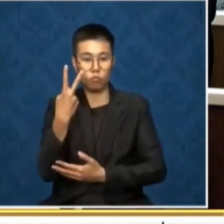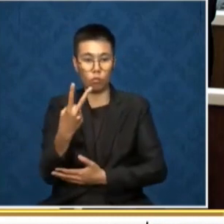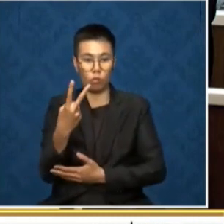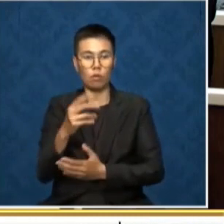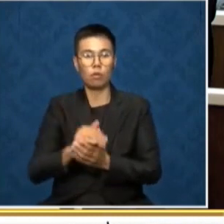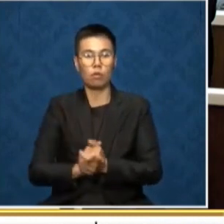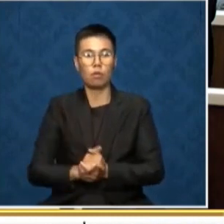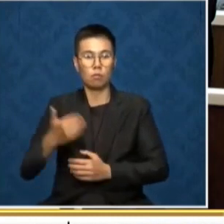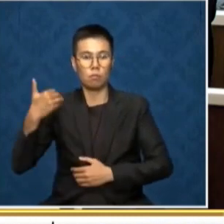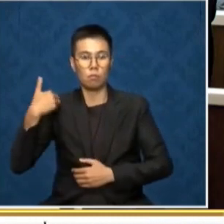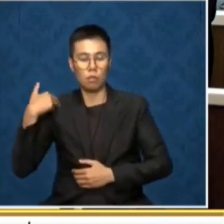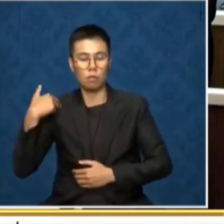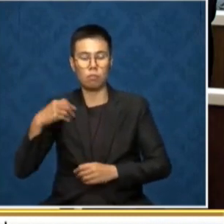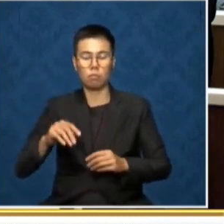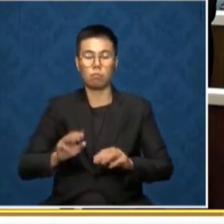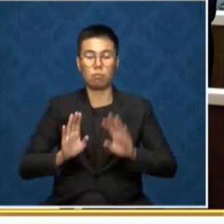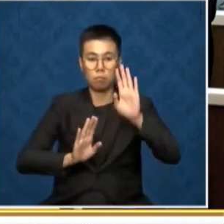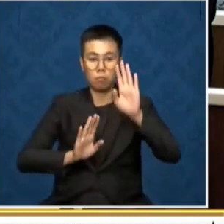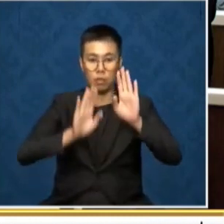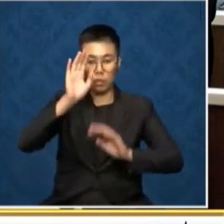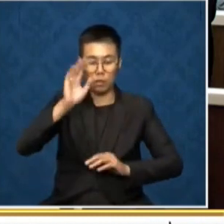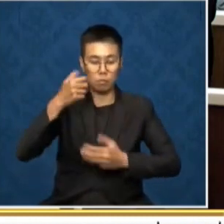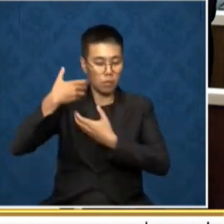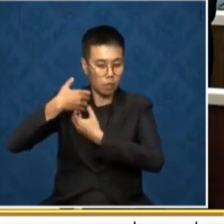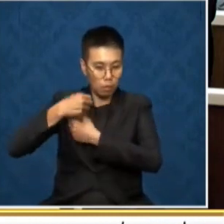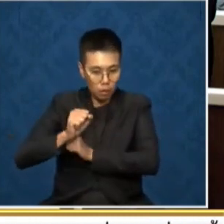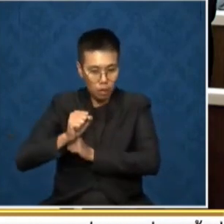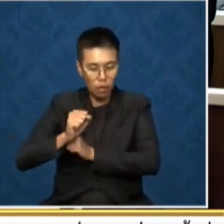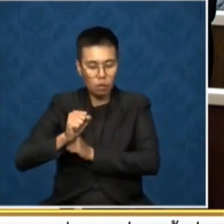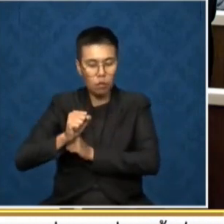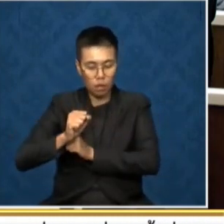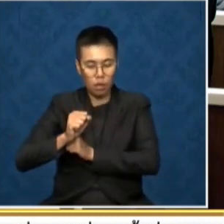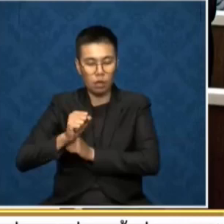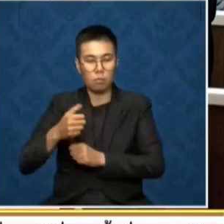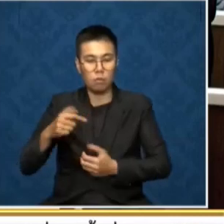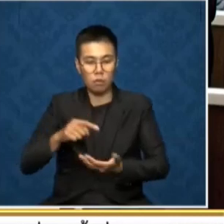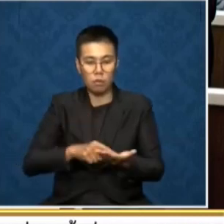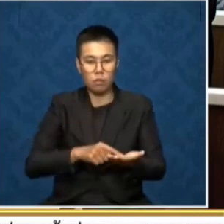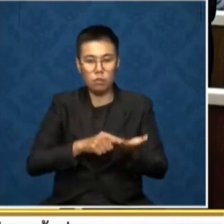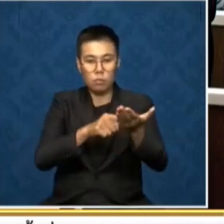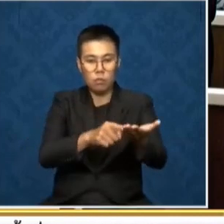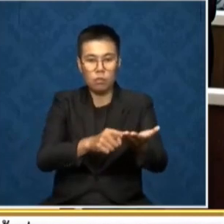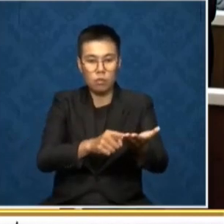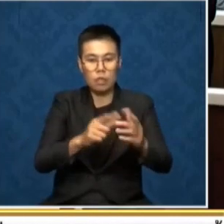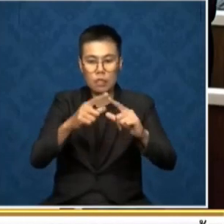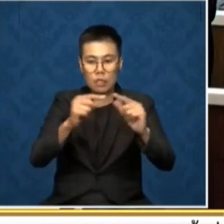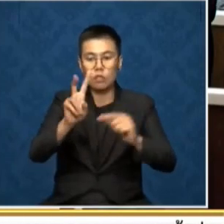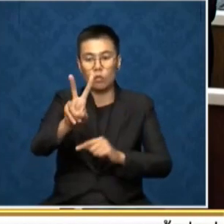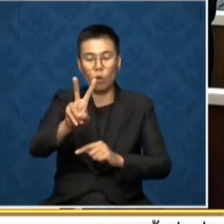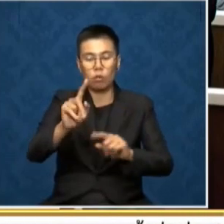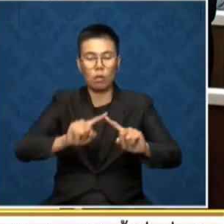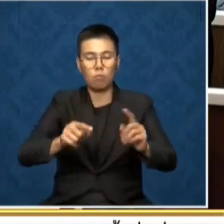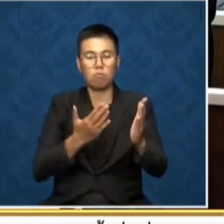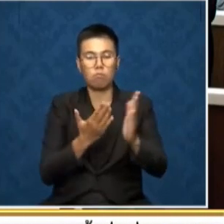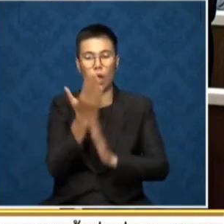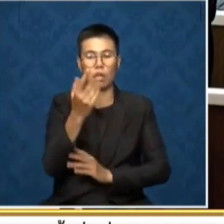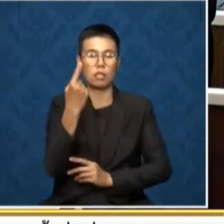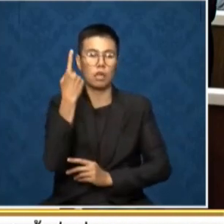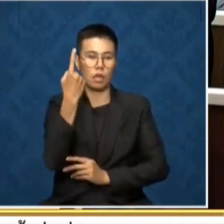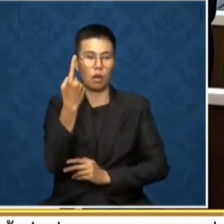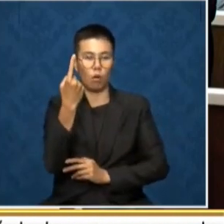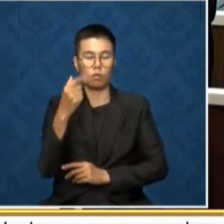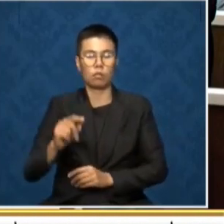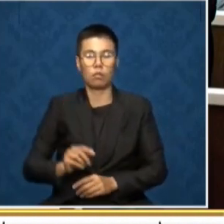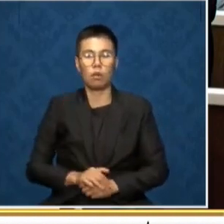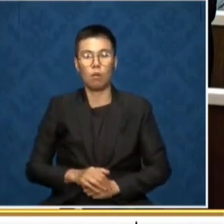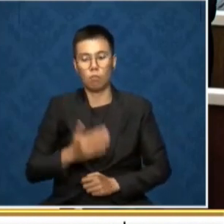าธิปัตย์เสนอไป6เรื่องครับท่านประธานครับก็ได้ผ่านแค่เรื่องเดียวครับเพราะติดปัญหาอุปสรรคต่างๆที่รัฐธรรมนูญกำหนด